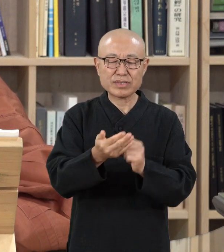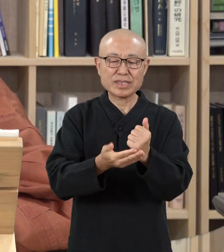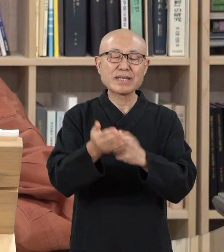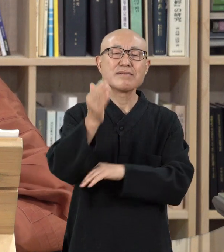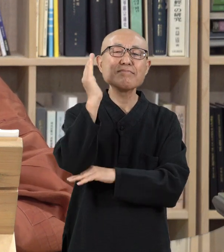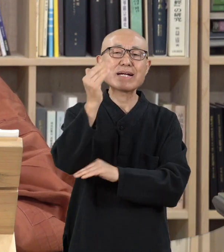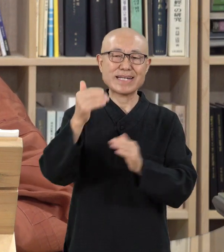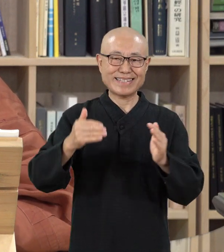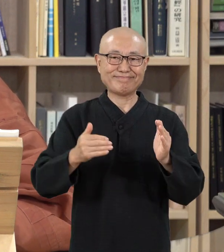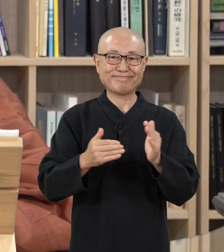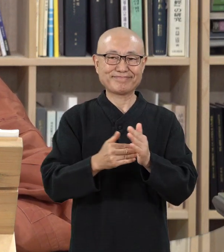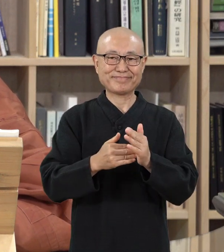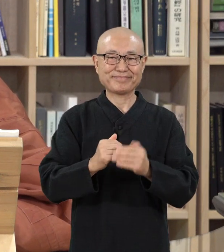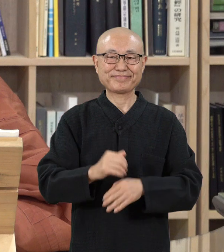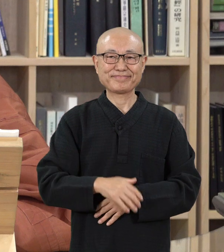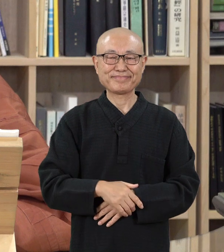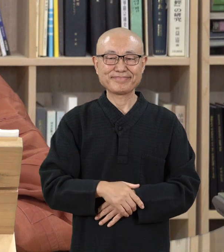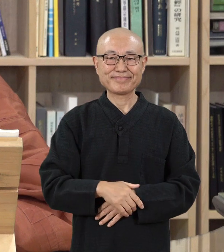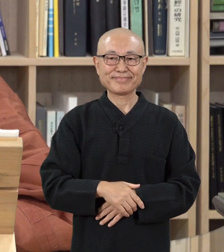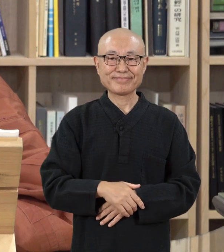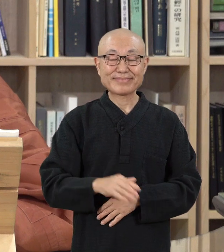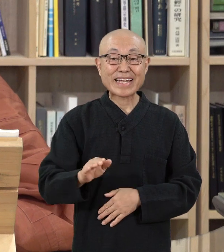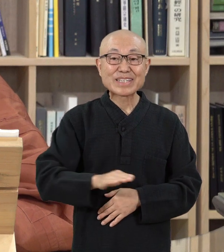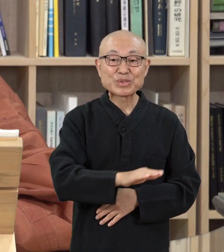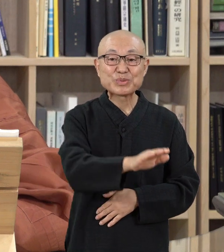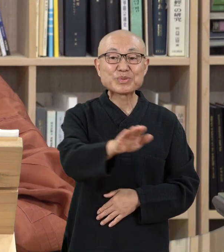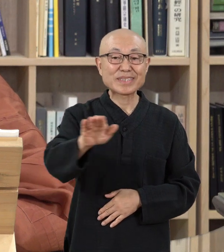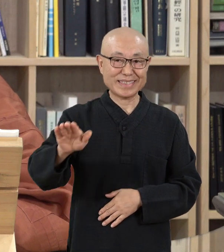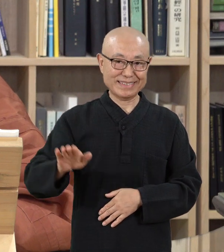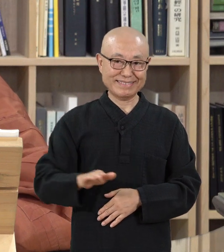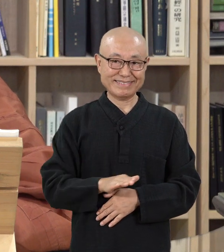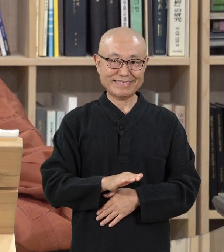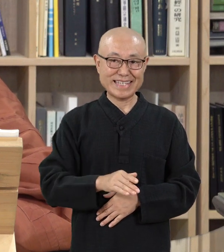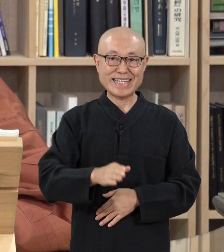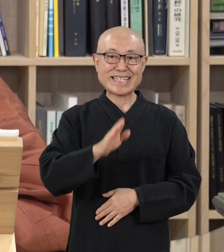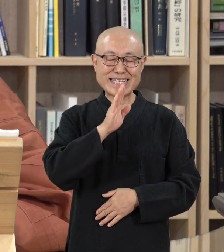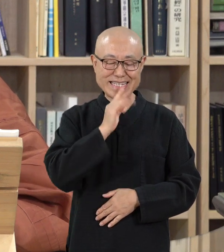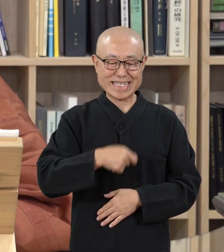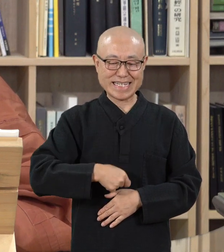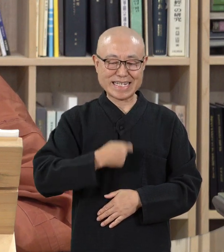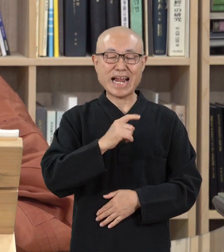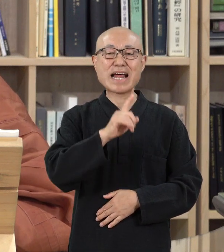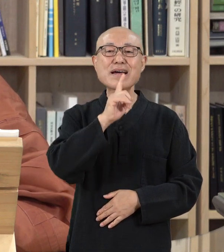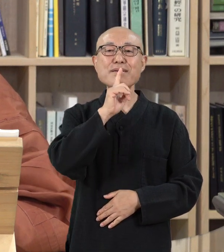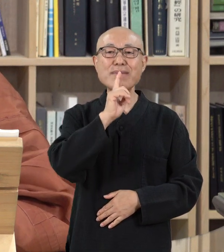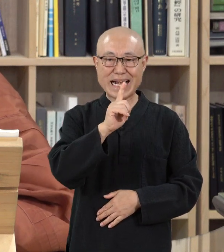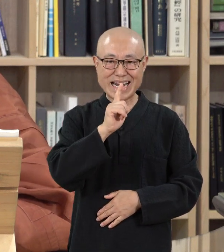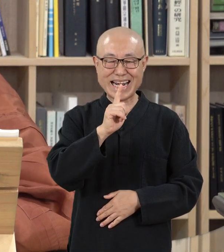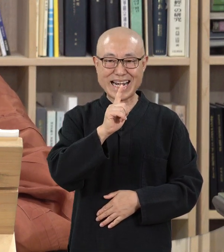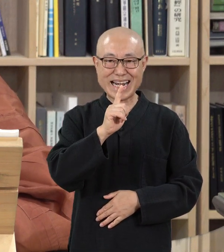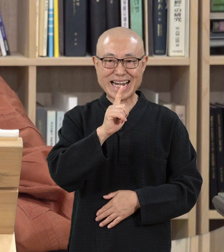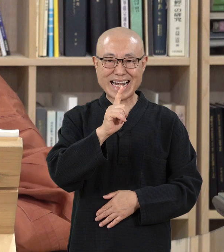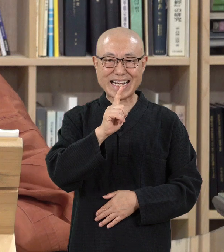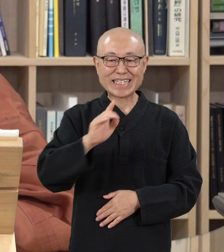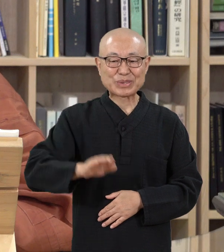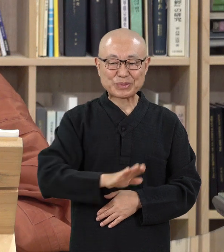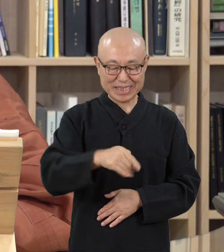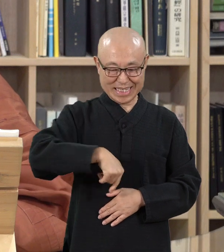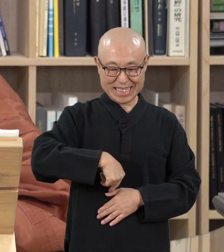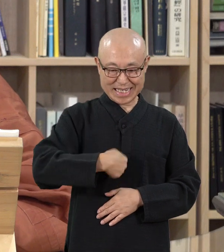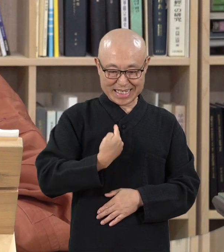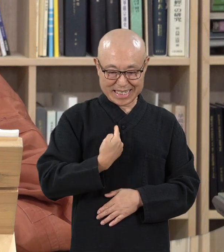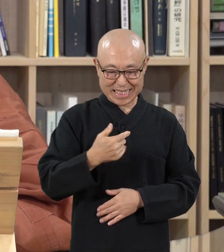다스리시고 또 가르치셨습니다. 그래서 우리 모두는 진실한 말 한마디가 바로 우리